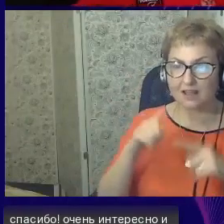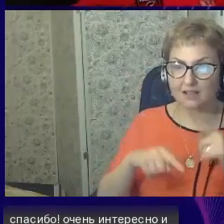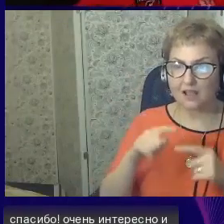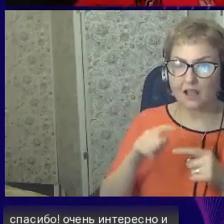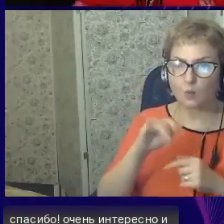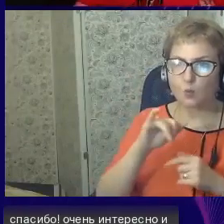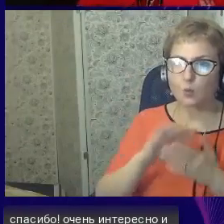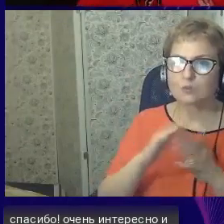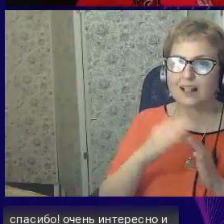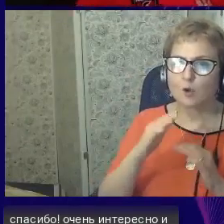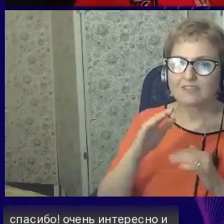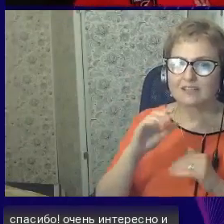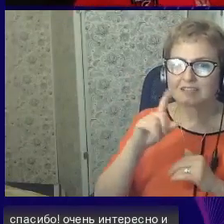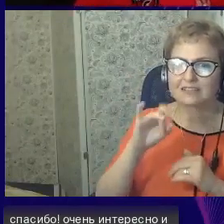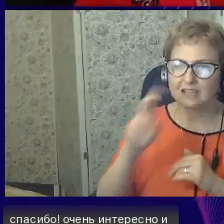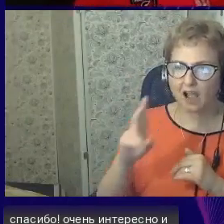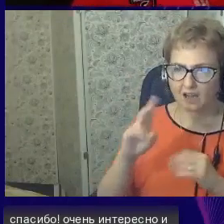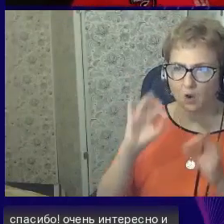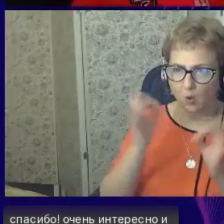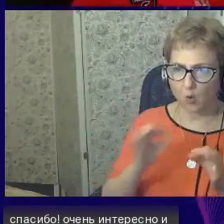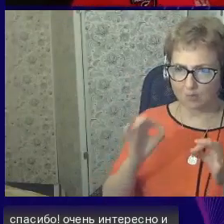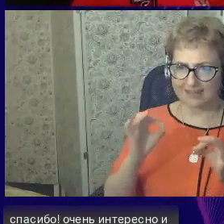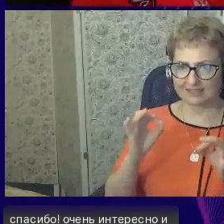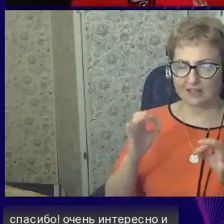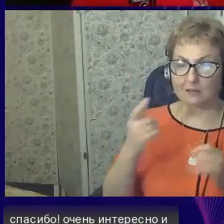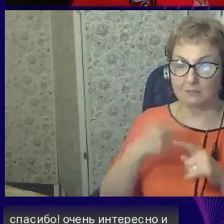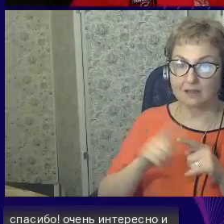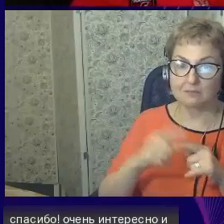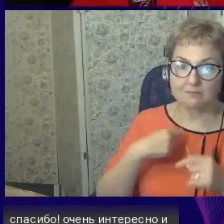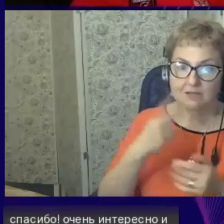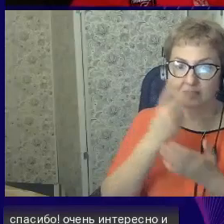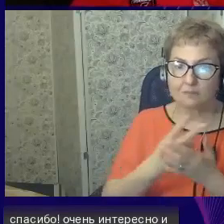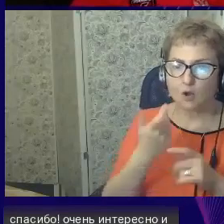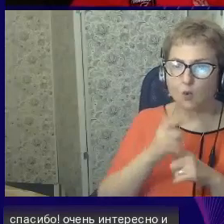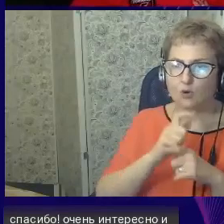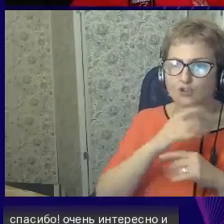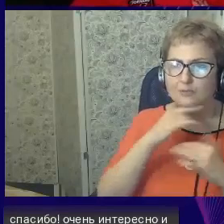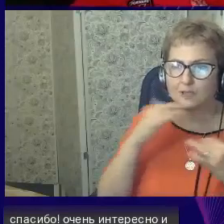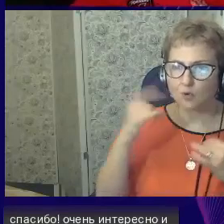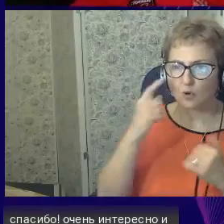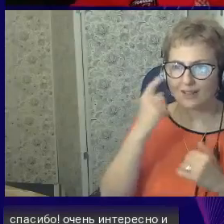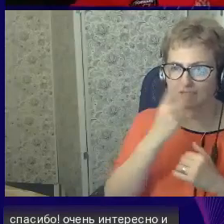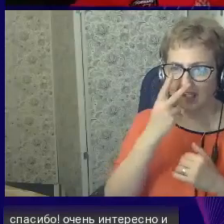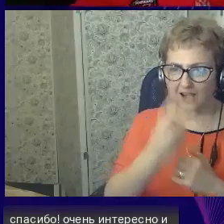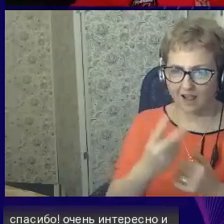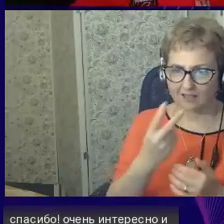воспринимать условные знаки образно. И поэтому, конечно, мы демонстрируем очень много